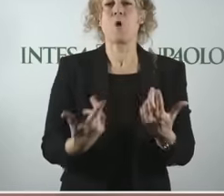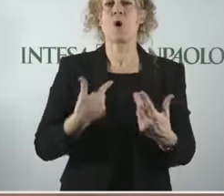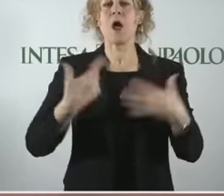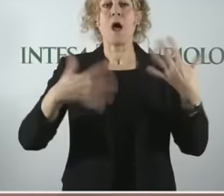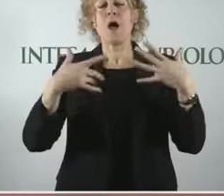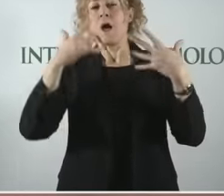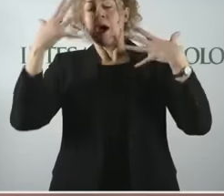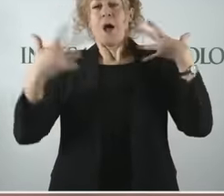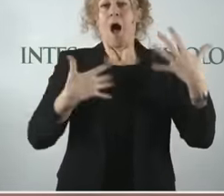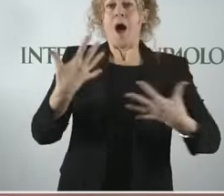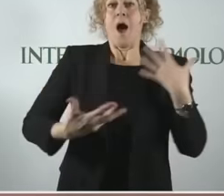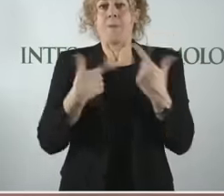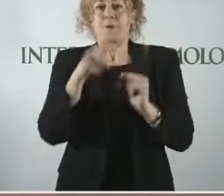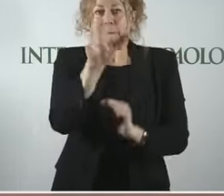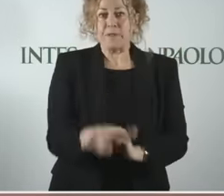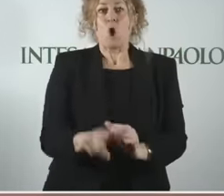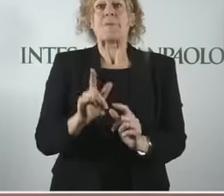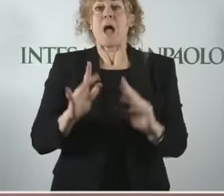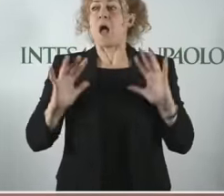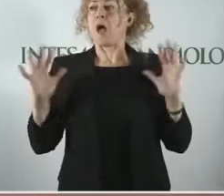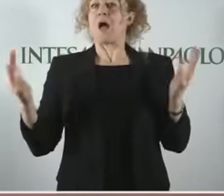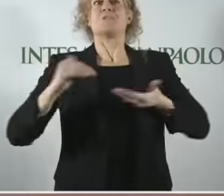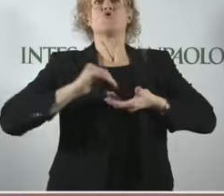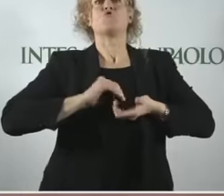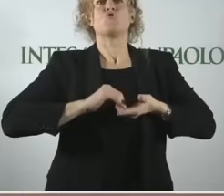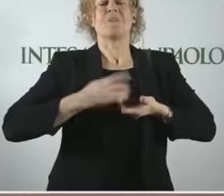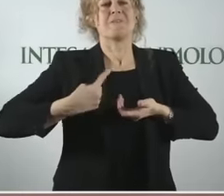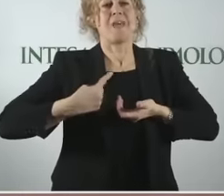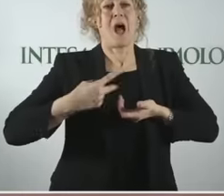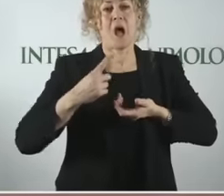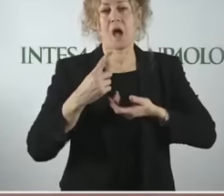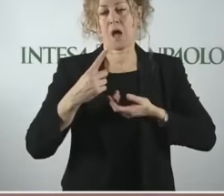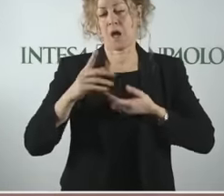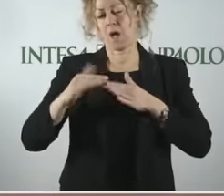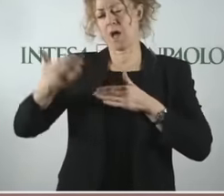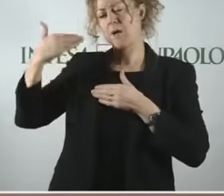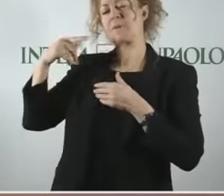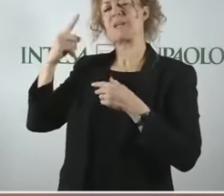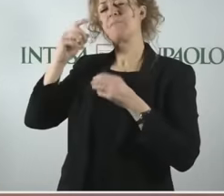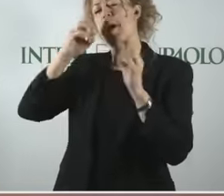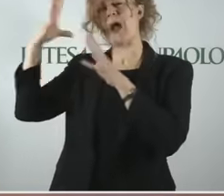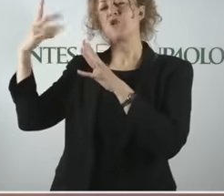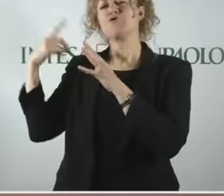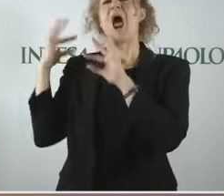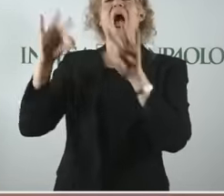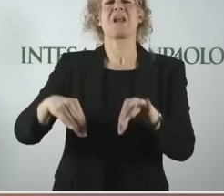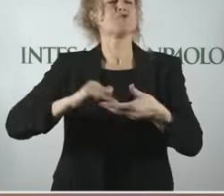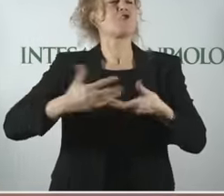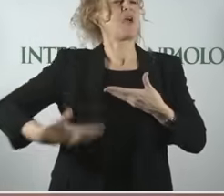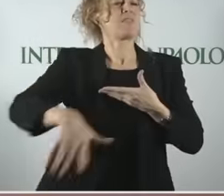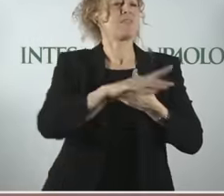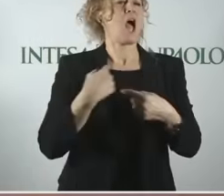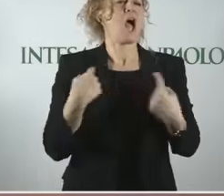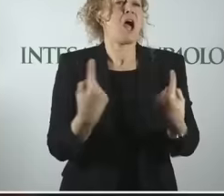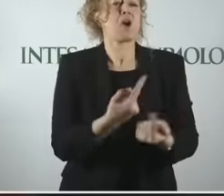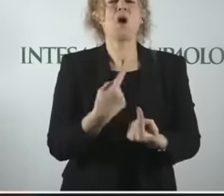persona ma io vivo in una società non che loro immaginassero che sarebbe arrivata laa società nostra dove è del tutto